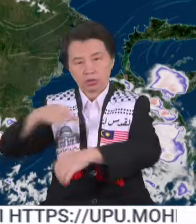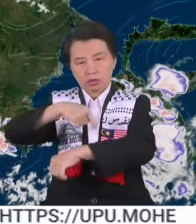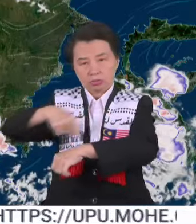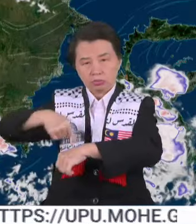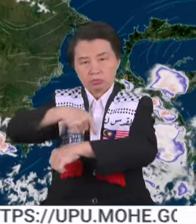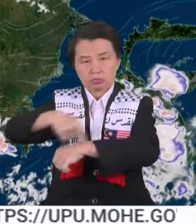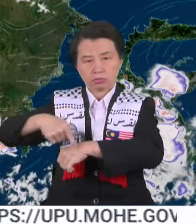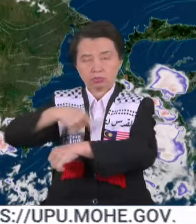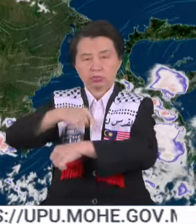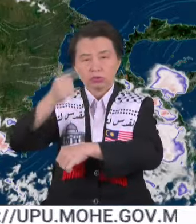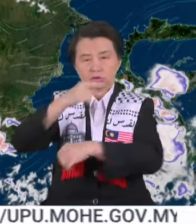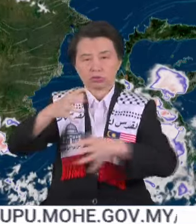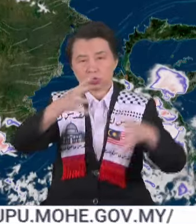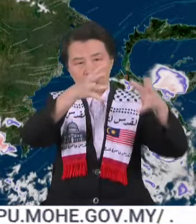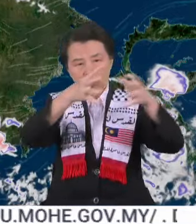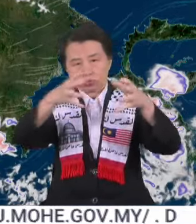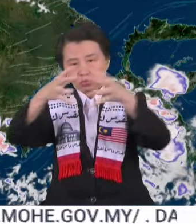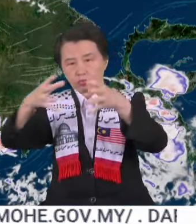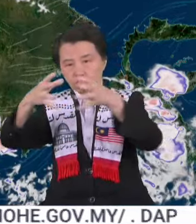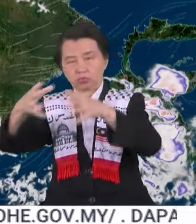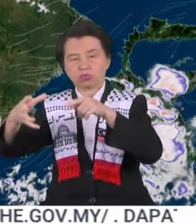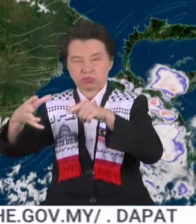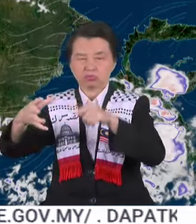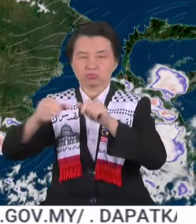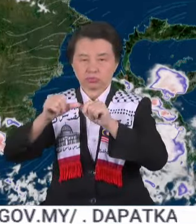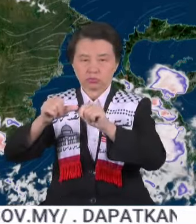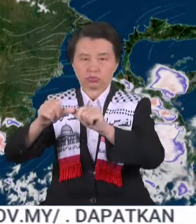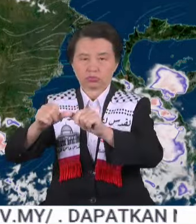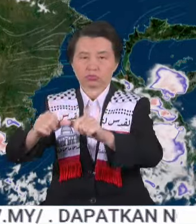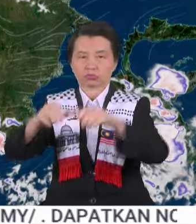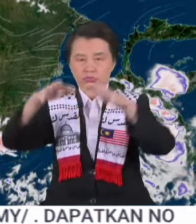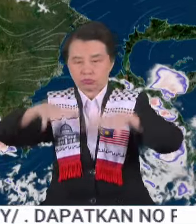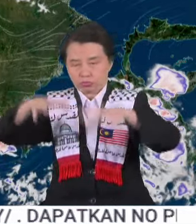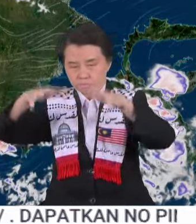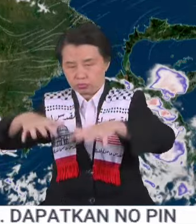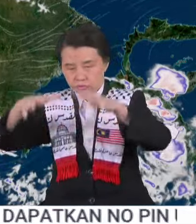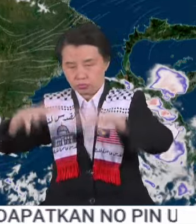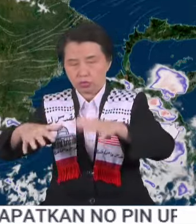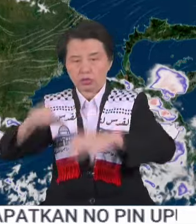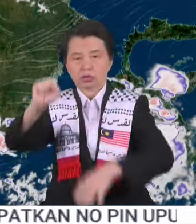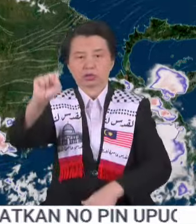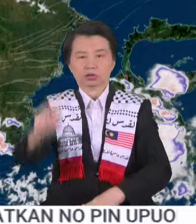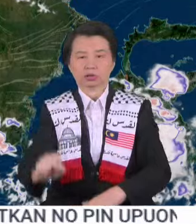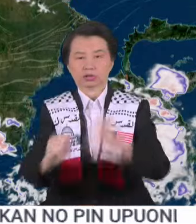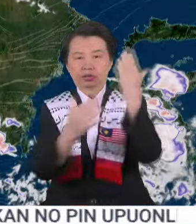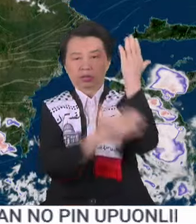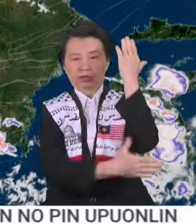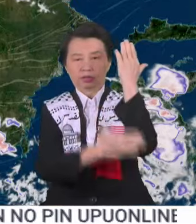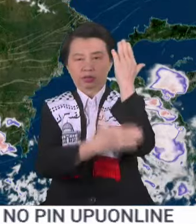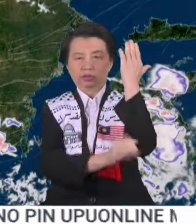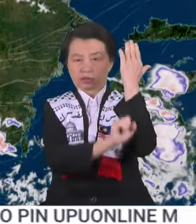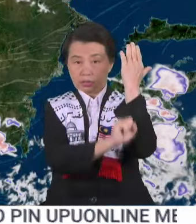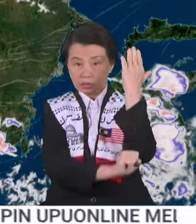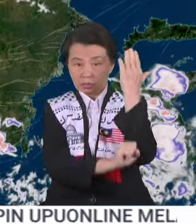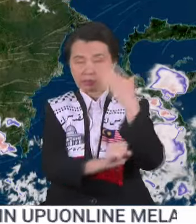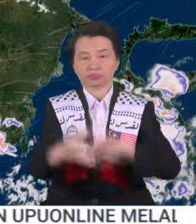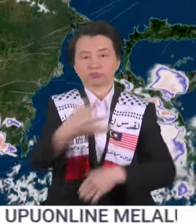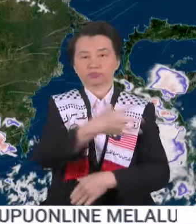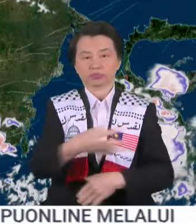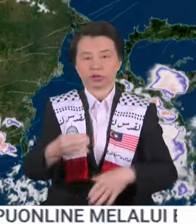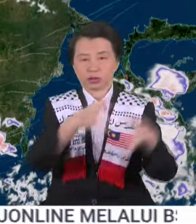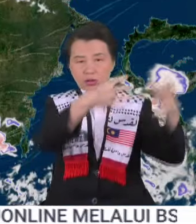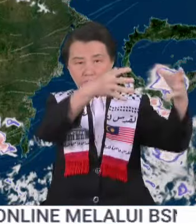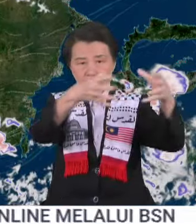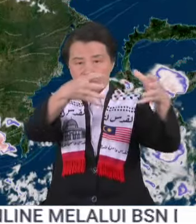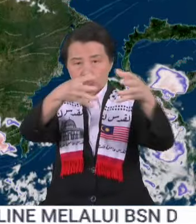panjang berikutan dengan kelompok awan aktif yang jangka akan terus menuju dan menumpuk di sekitar selatan semenanjung Malaysia. Sementara itu,